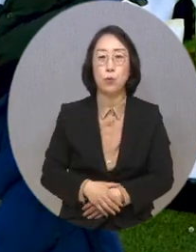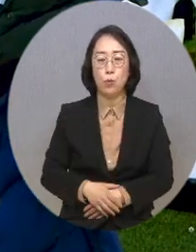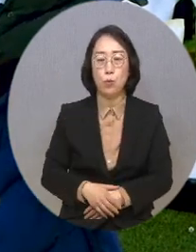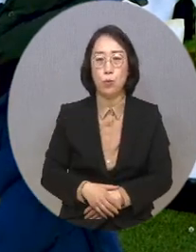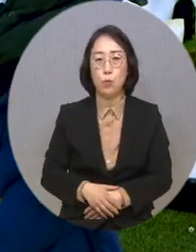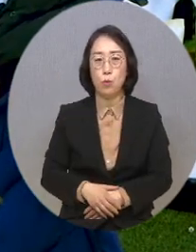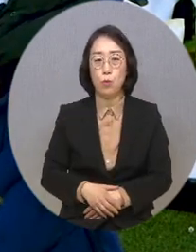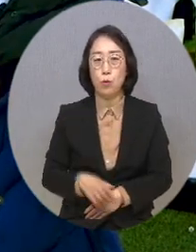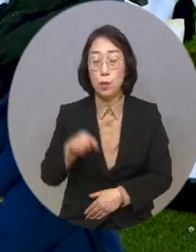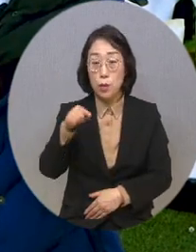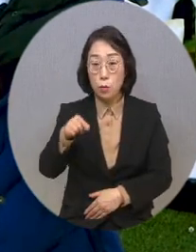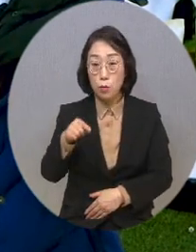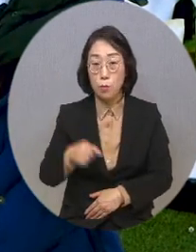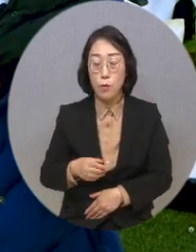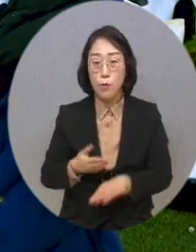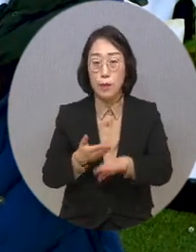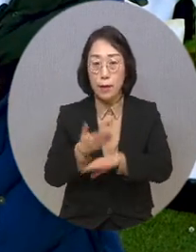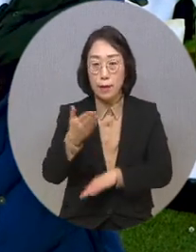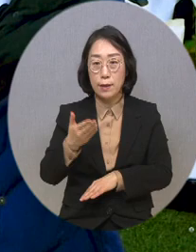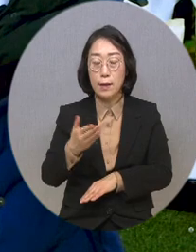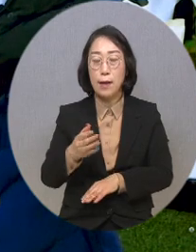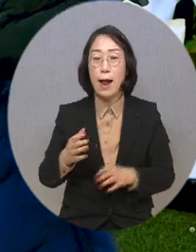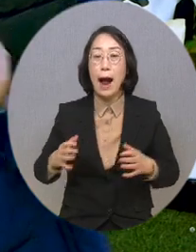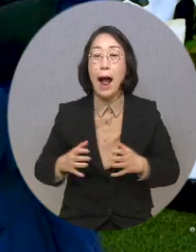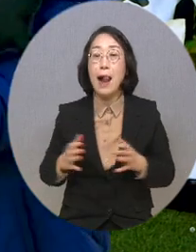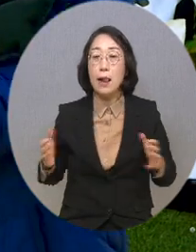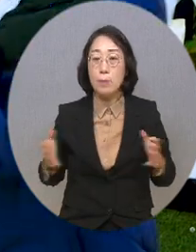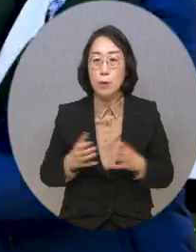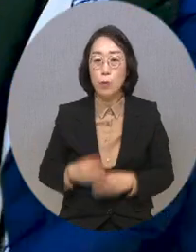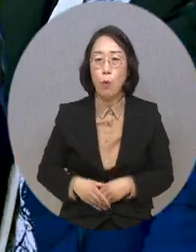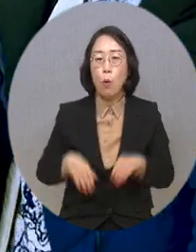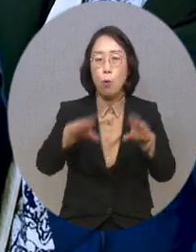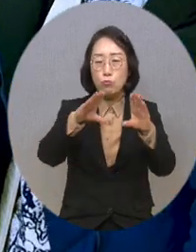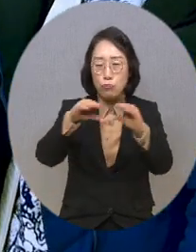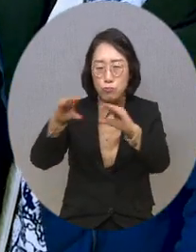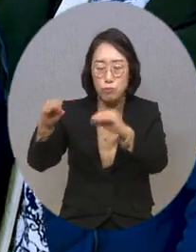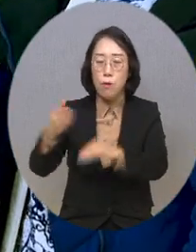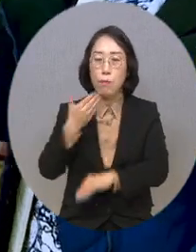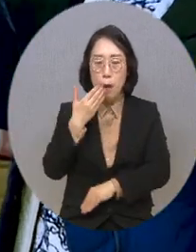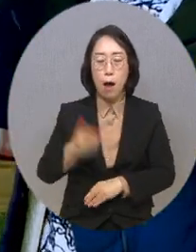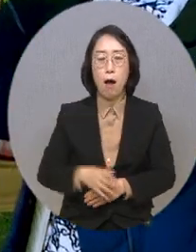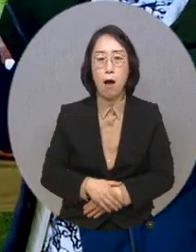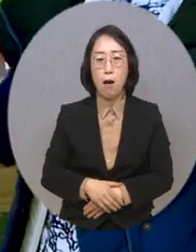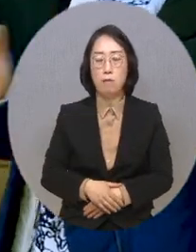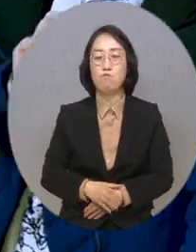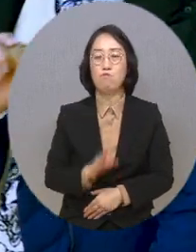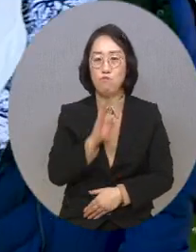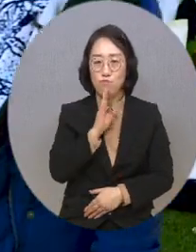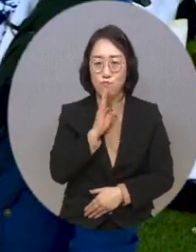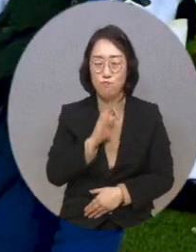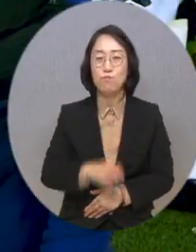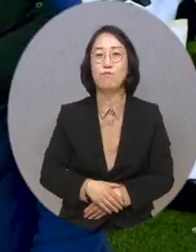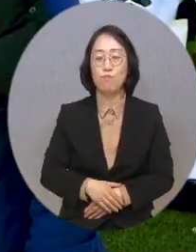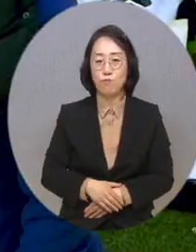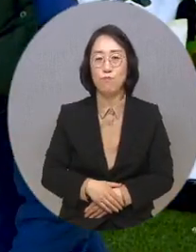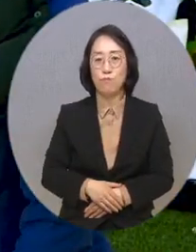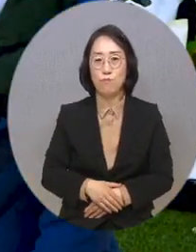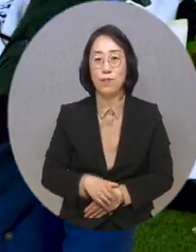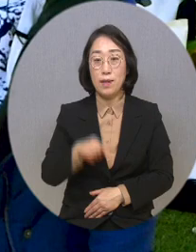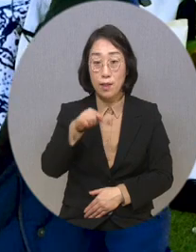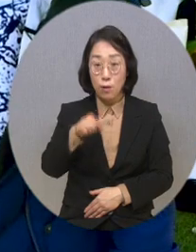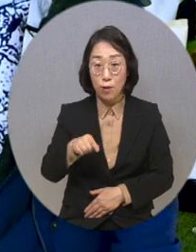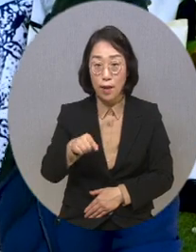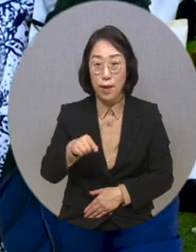그럼. 이걸로 하면은 갈비도 그냥 녹아. 아이고, 아, 그렇구나, 그렇구나. 아. 알겠습니다. 자,